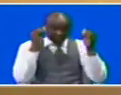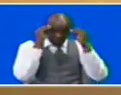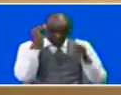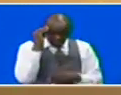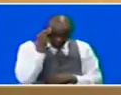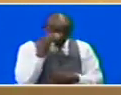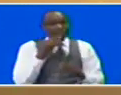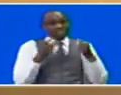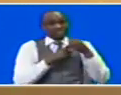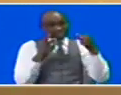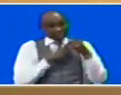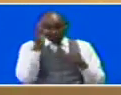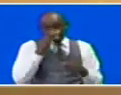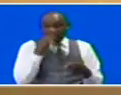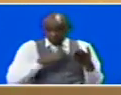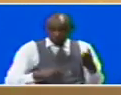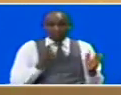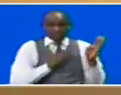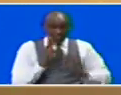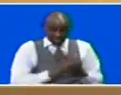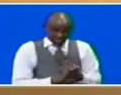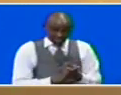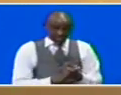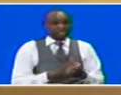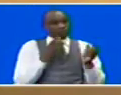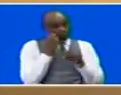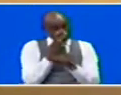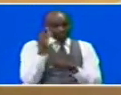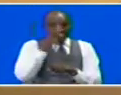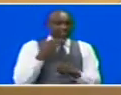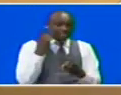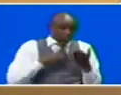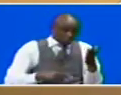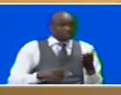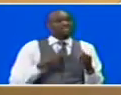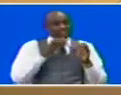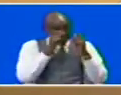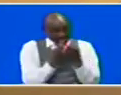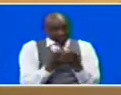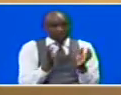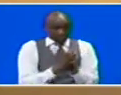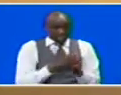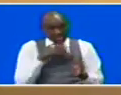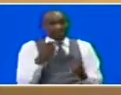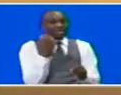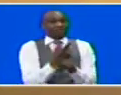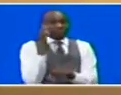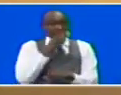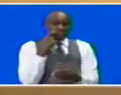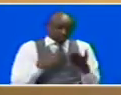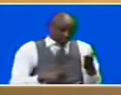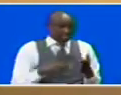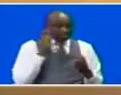asilimia 67 wanasema wanaangalia tabia, asilimia 12 wanasema wanaangalia kabila, na asilimia 11